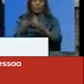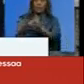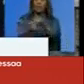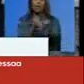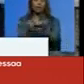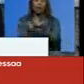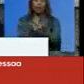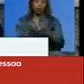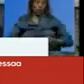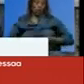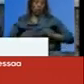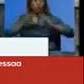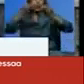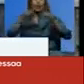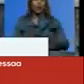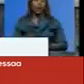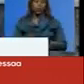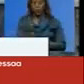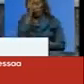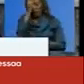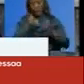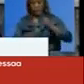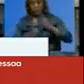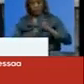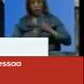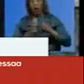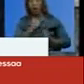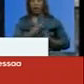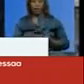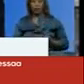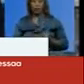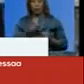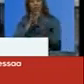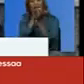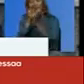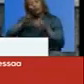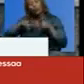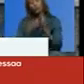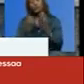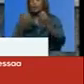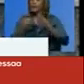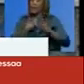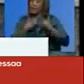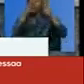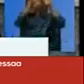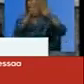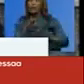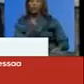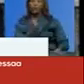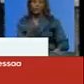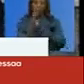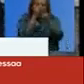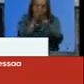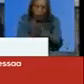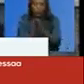ሲንከሳከሱ ህይወታቸውን ላጡ የጸጥታ ኃይሎች አባላት ለከፈሉት መስዋዕትነት ያለኝን አድናቆትና